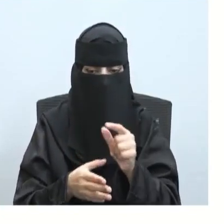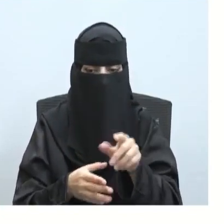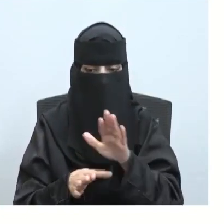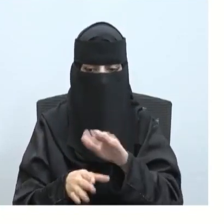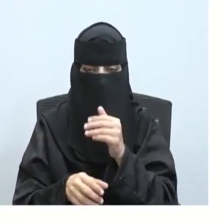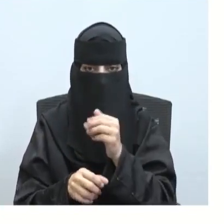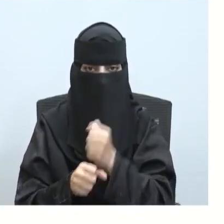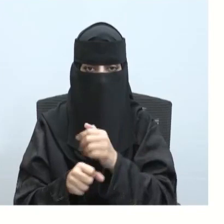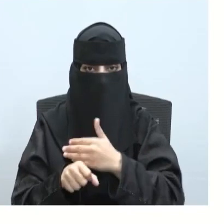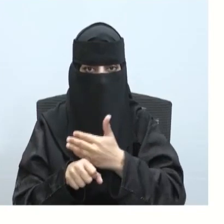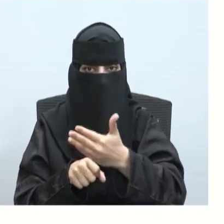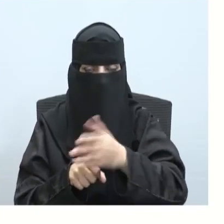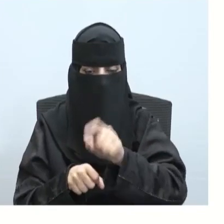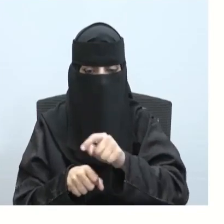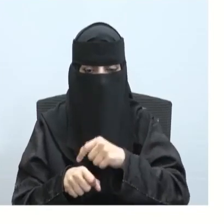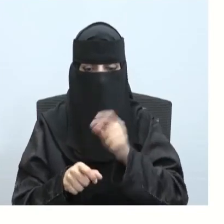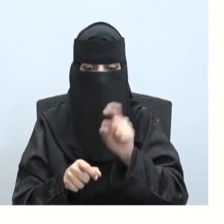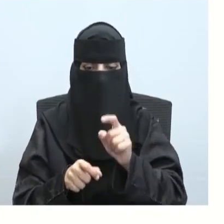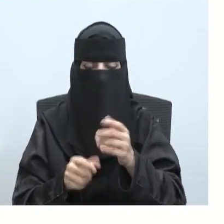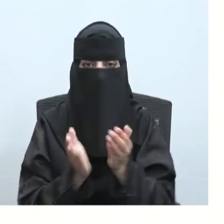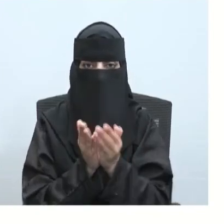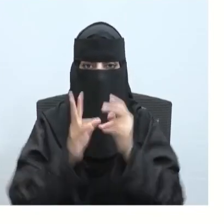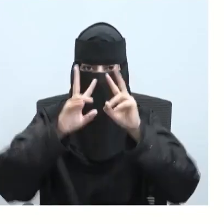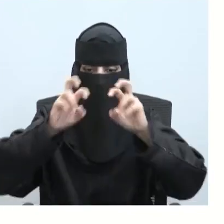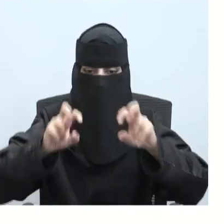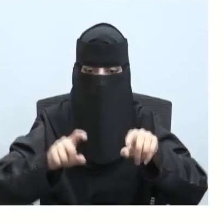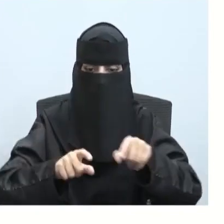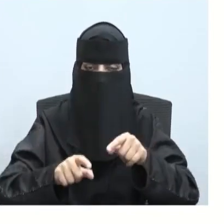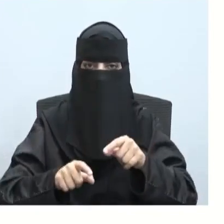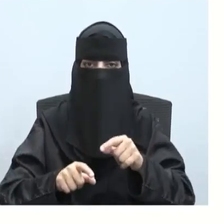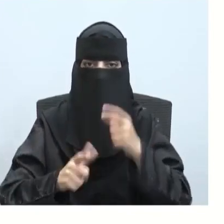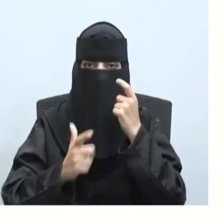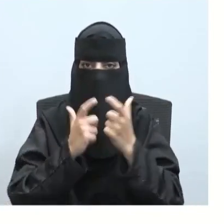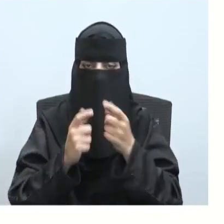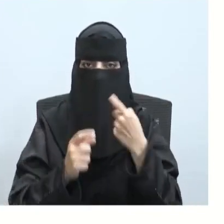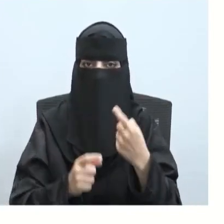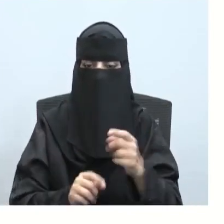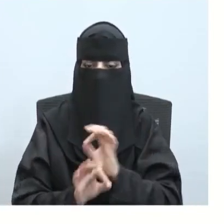دون تبريد طوال الليل، وذلك باستخدام مركبة تفتيش آلية.